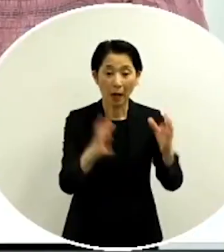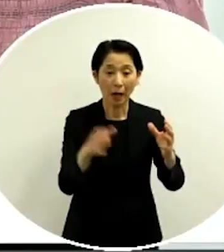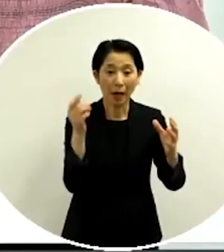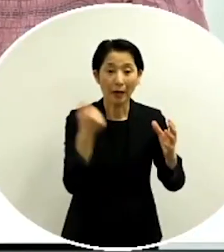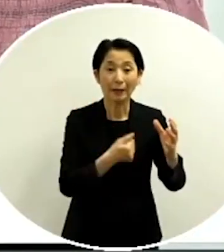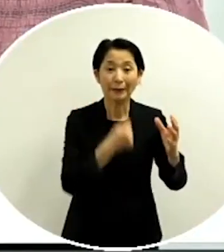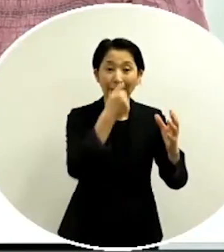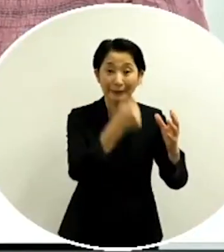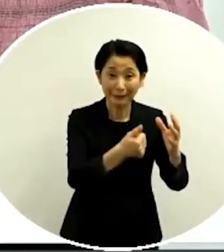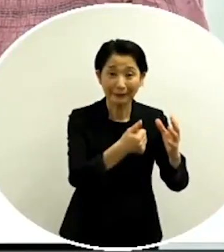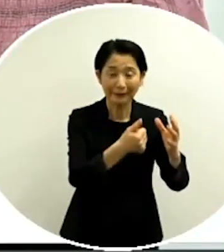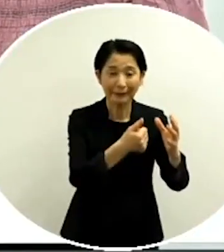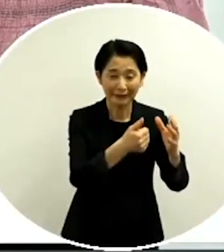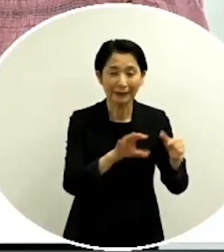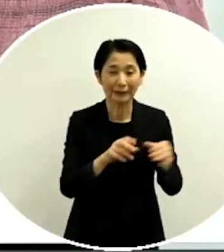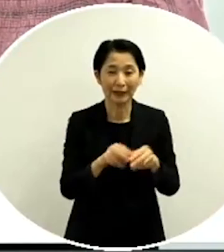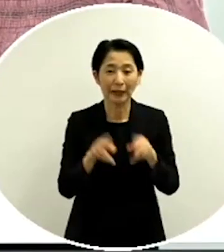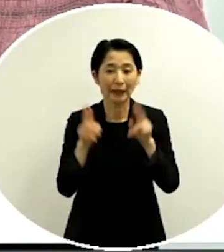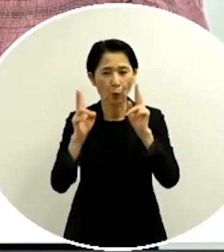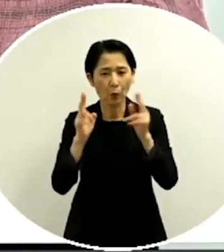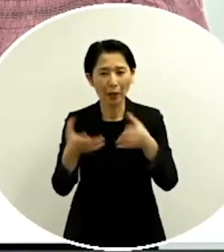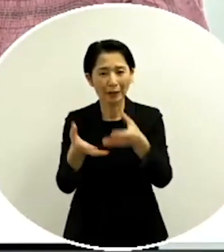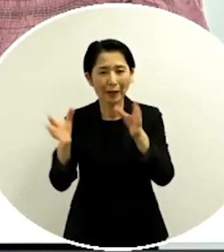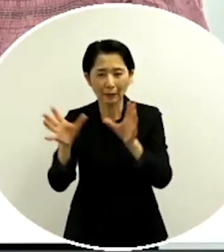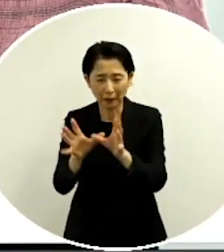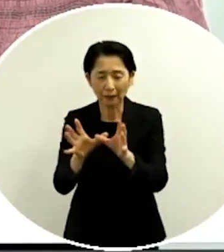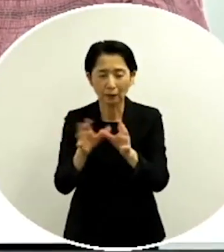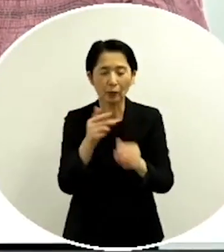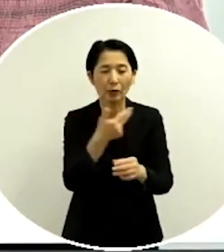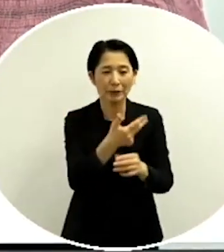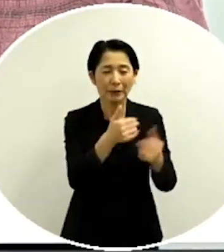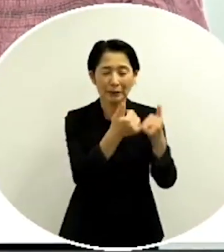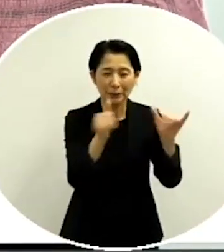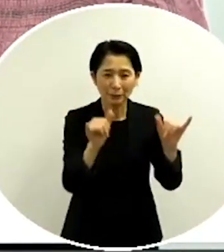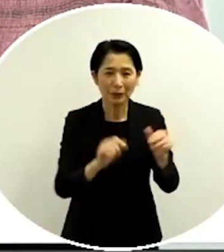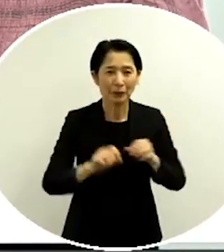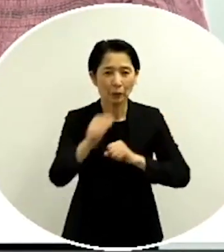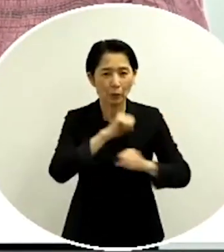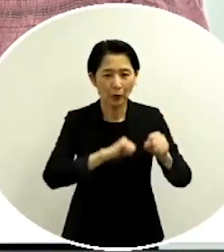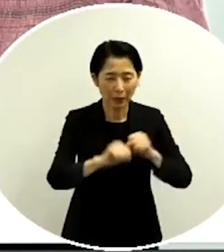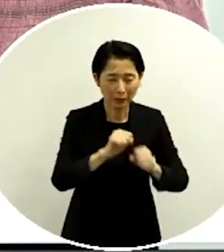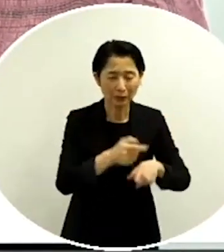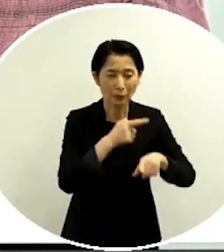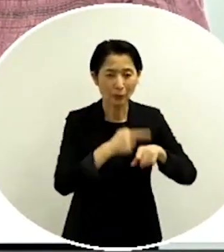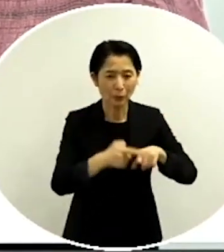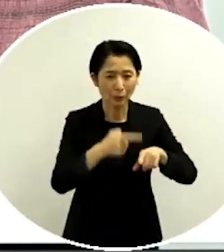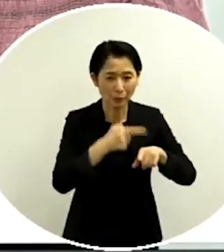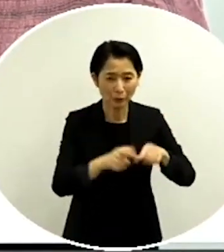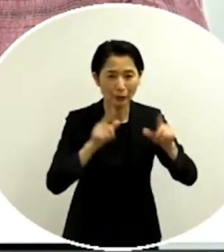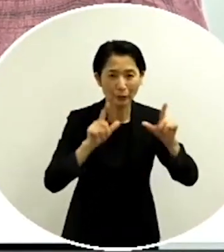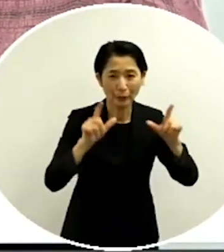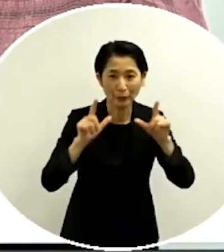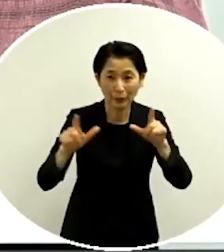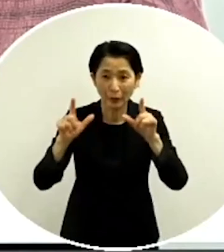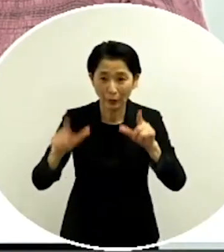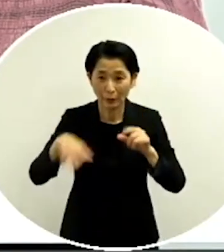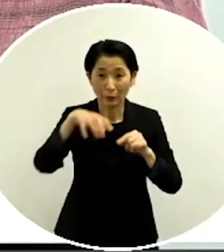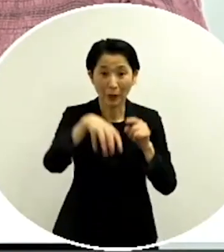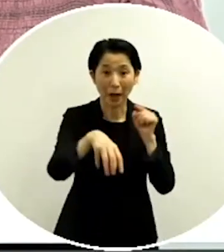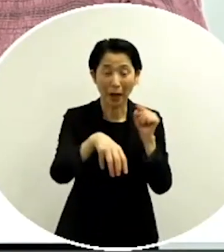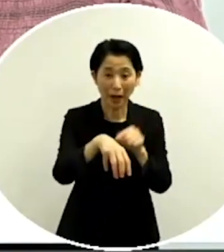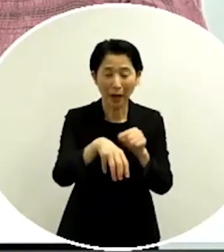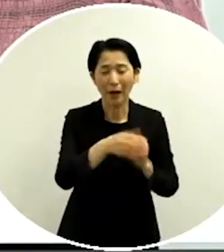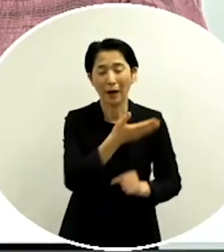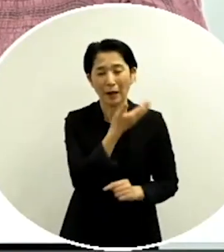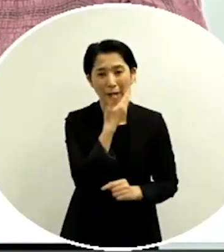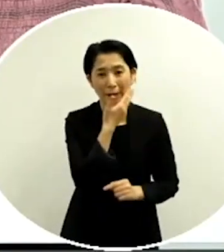教会団体とかっていう方々にもですね市民の活動をどんどん伝えていくなパワーを接点をつくっていくこういうある訳役割って